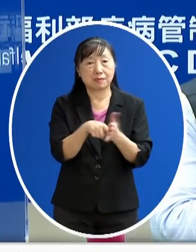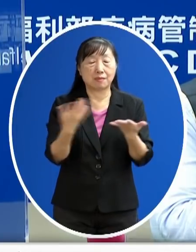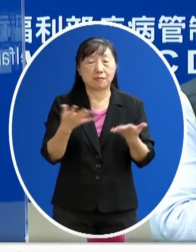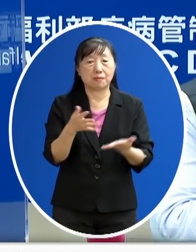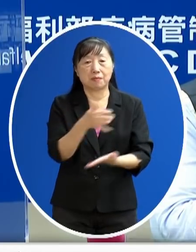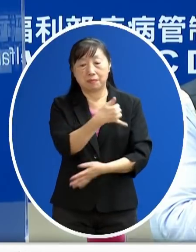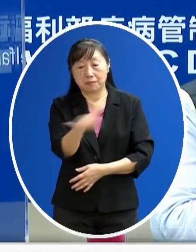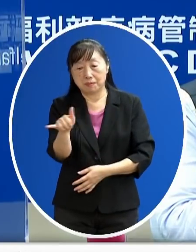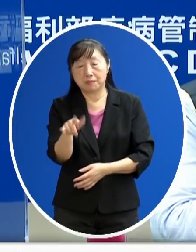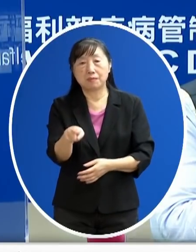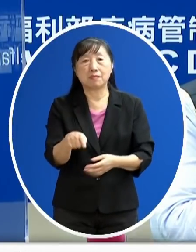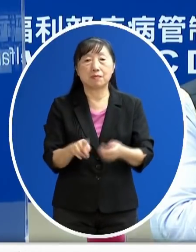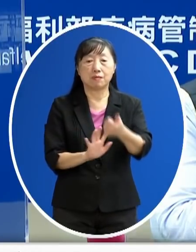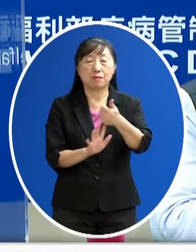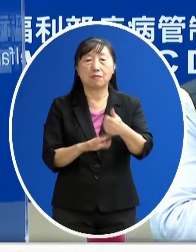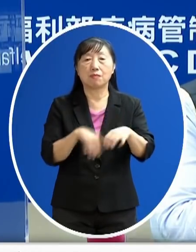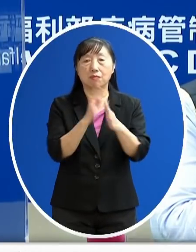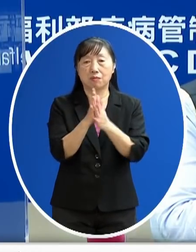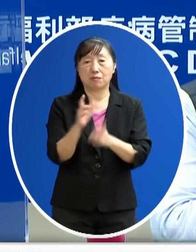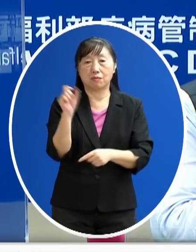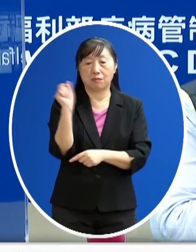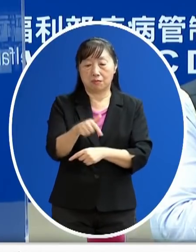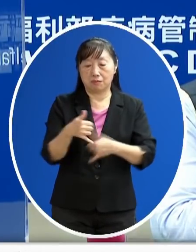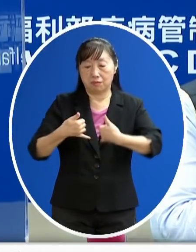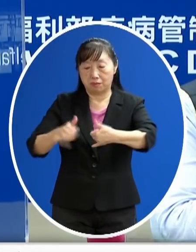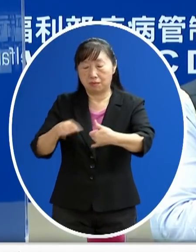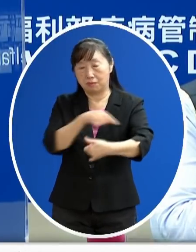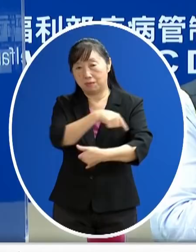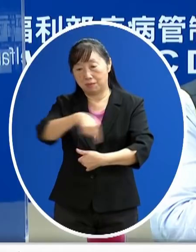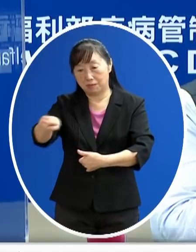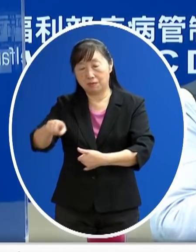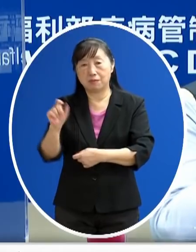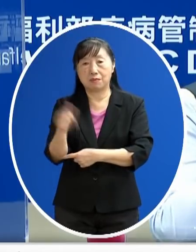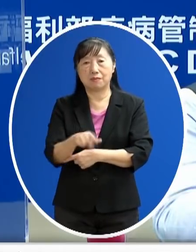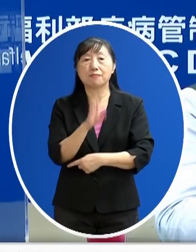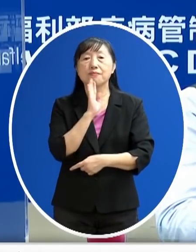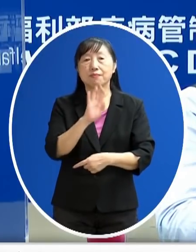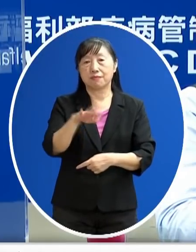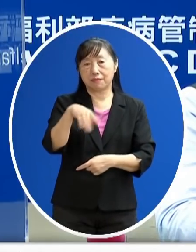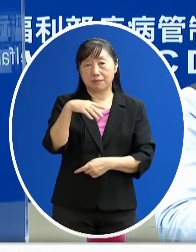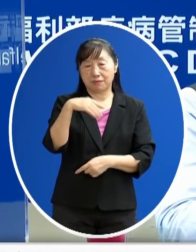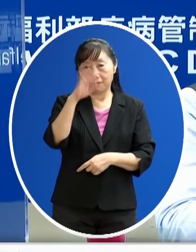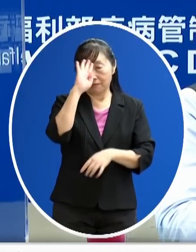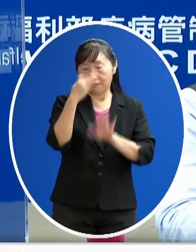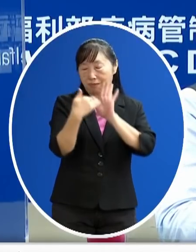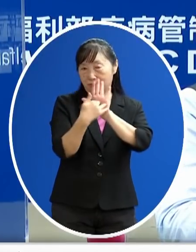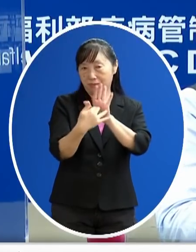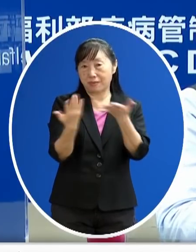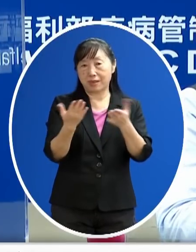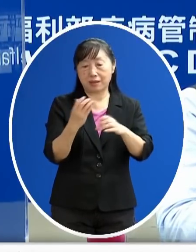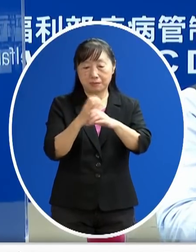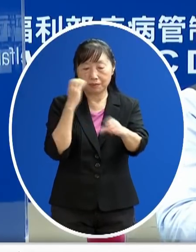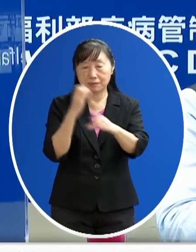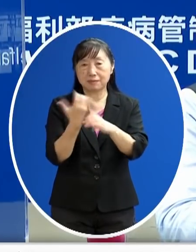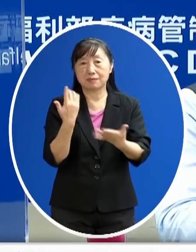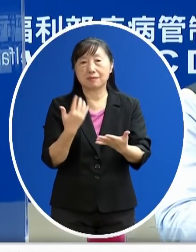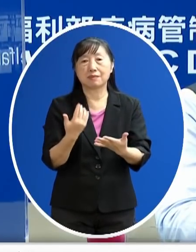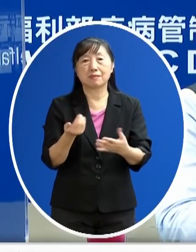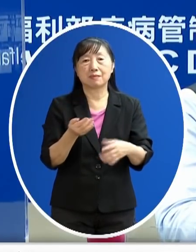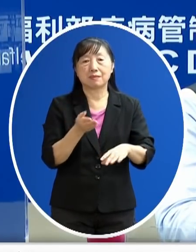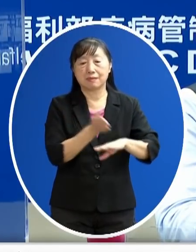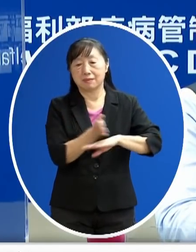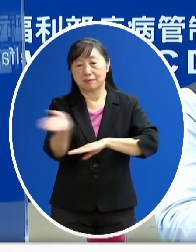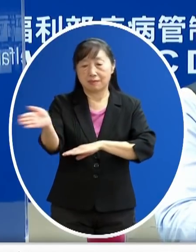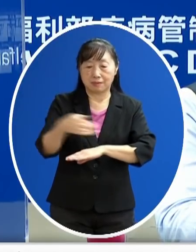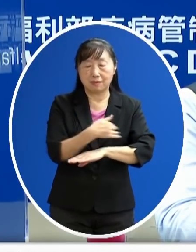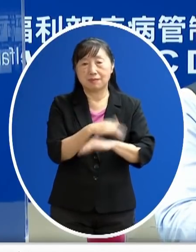那在组员通道快速通关，消毒的防疫车辆，健康司机的接送，那当然还是要